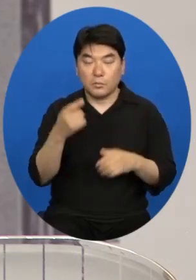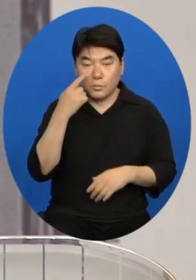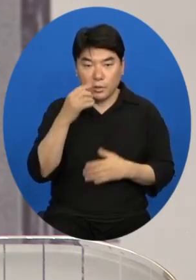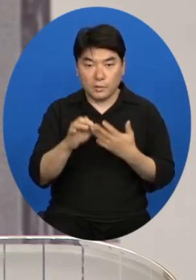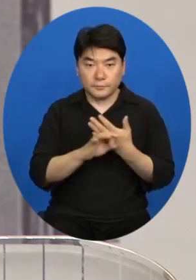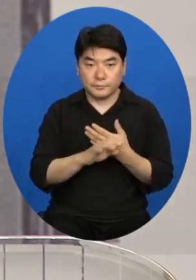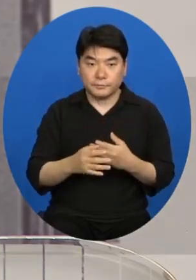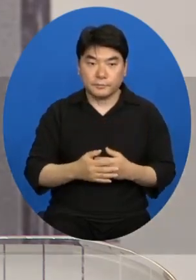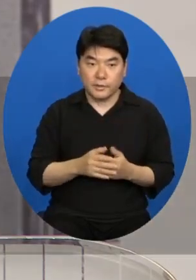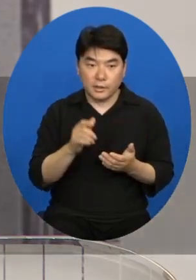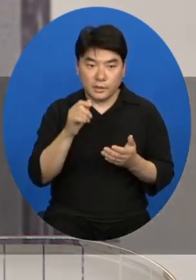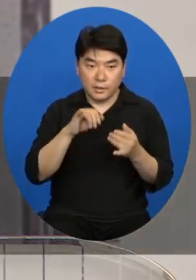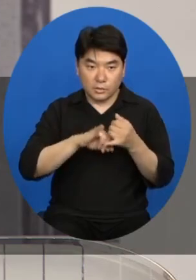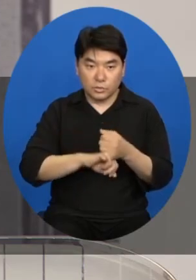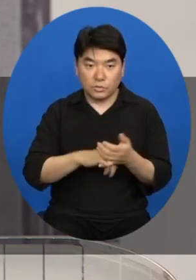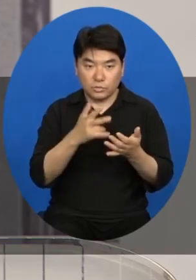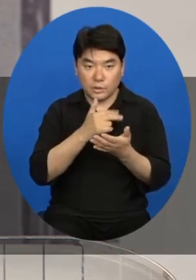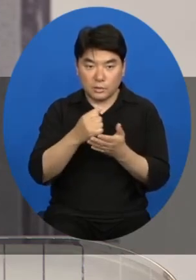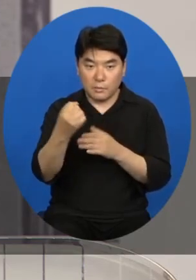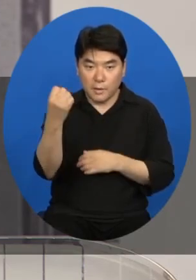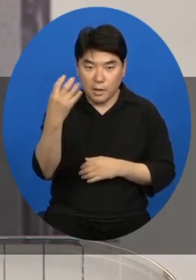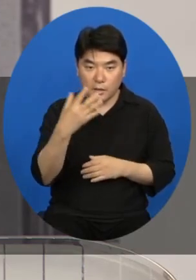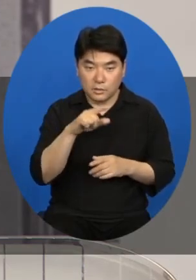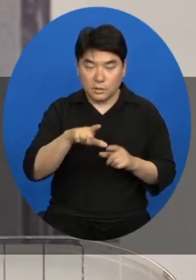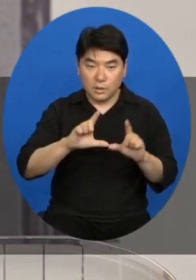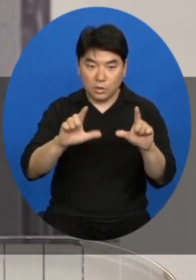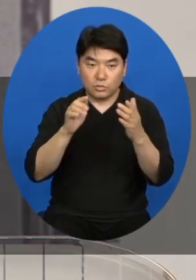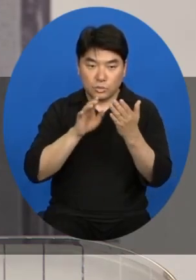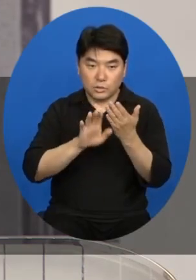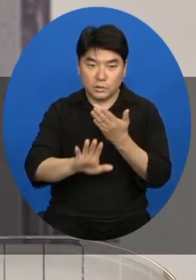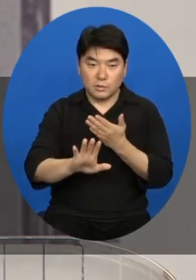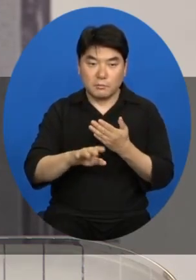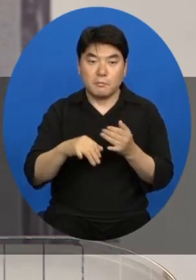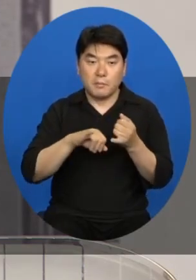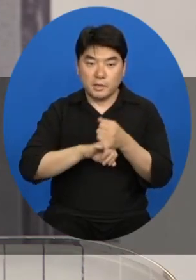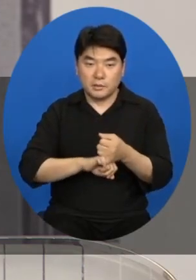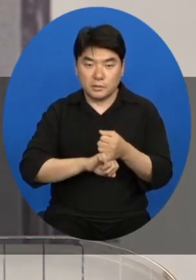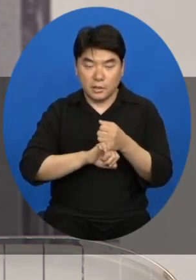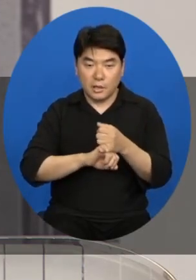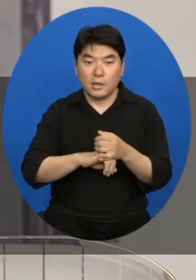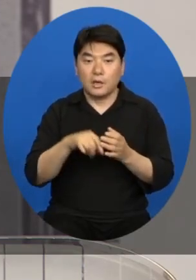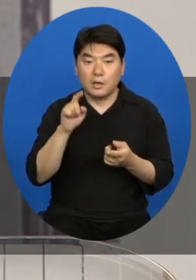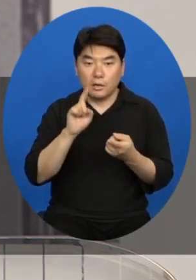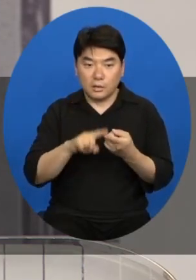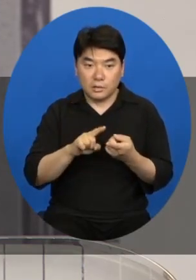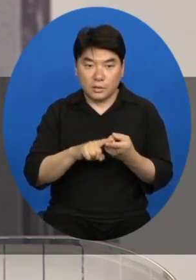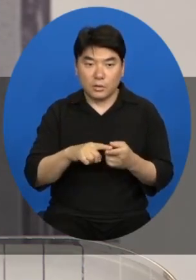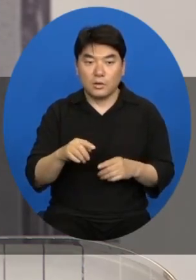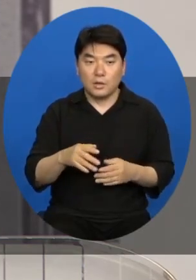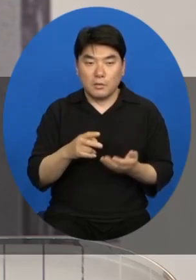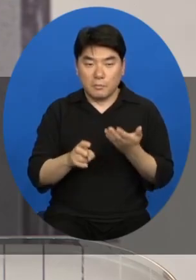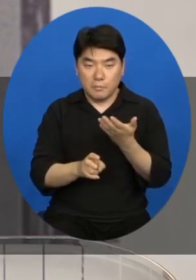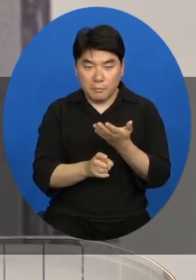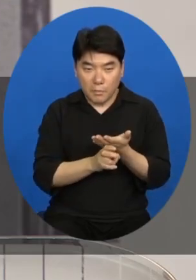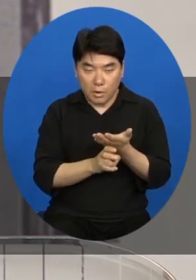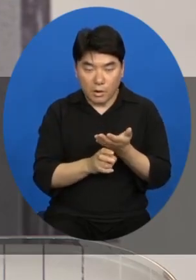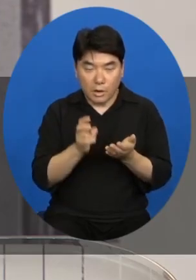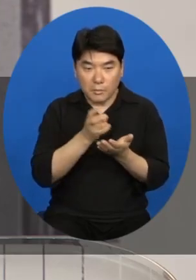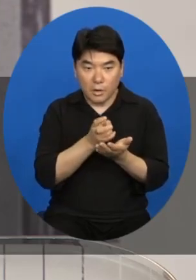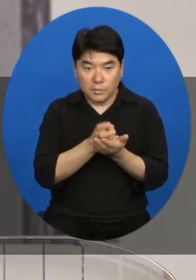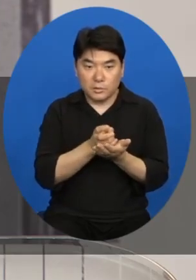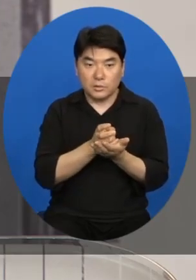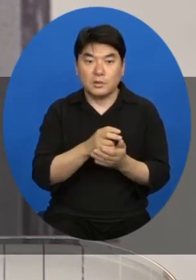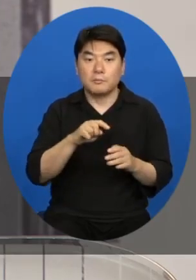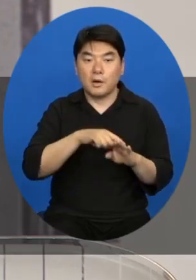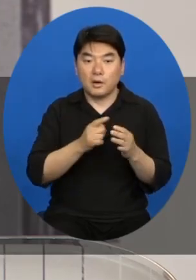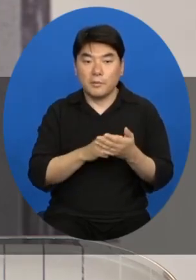16절에 이렇게 약속하셨어요. 주께서 이르시되 그날 후로는 그들과 맺을 언약이 이것이라 하시고 내 법을 그들의 마음에